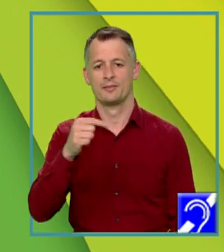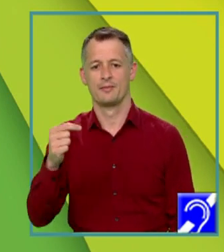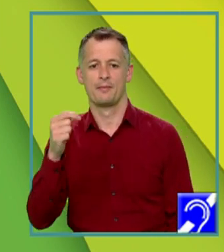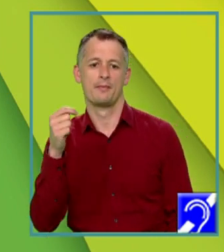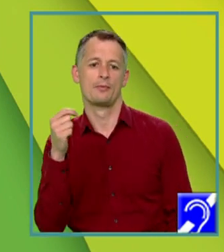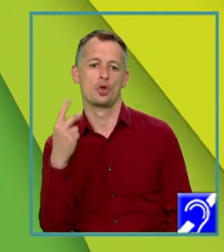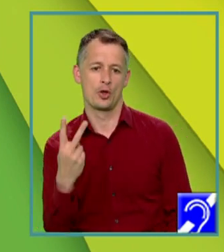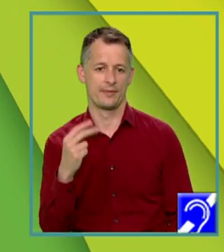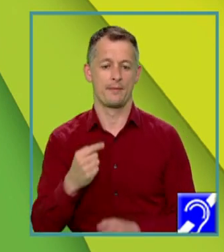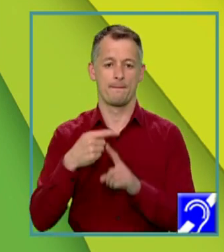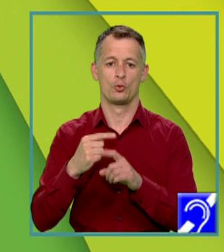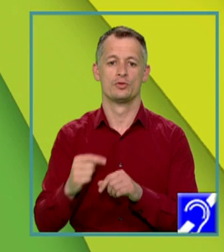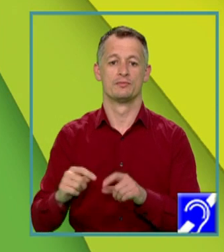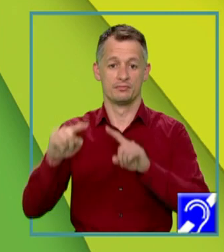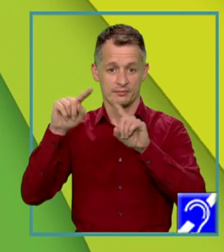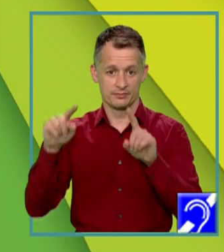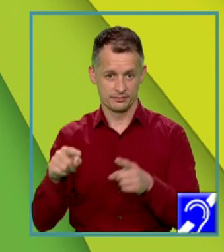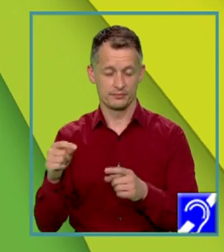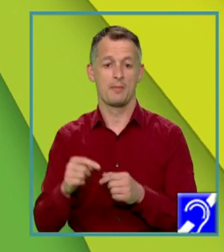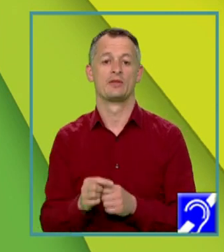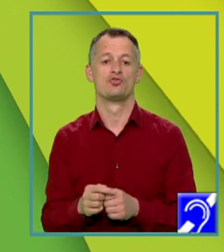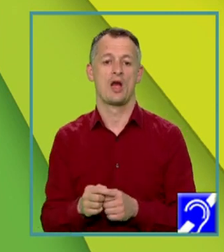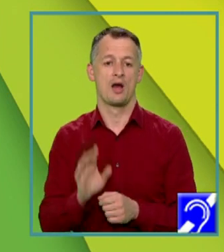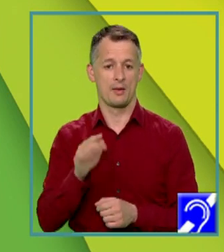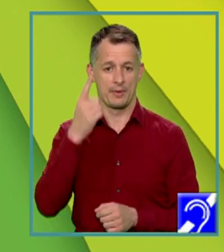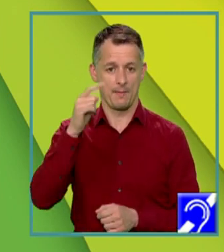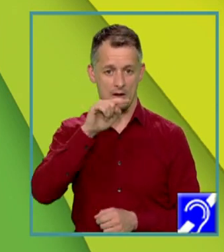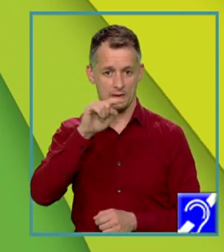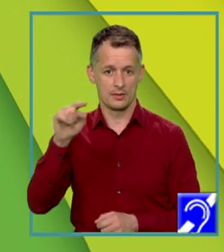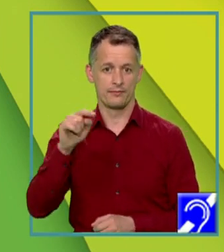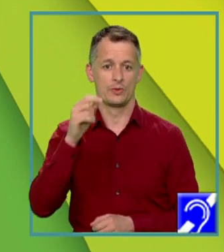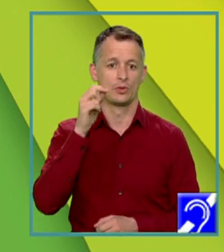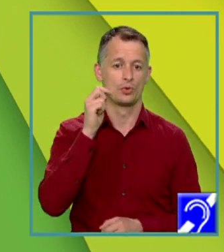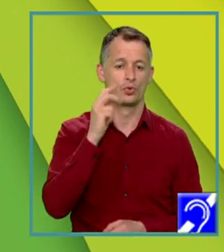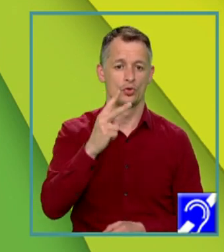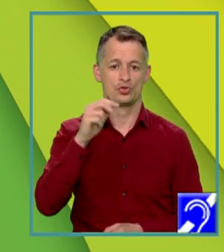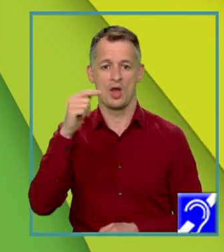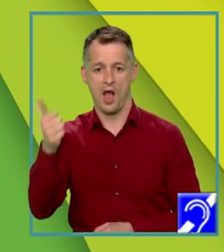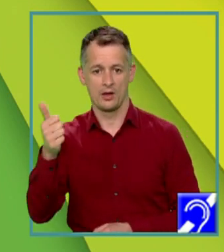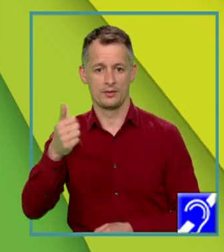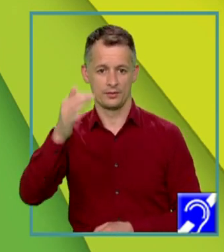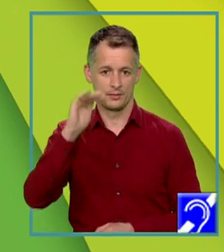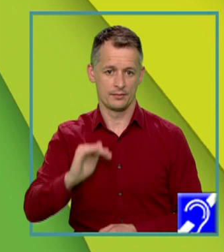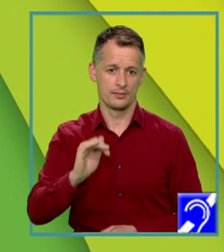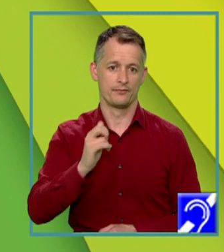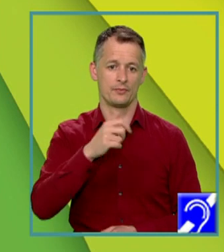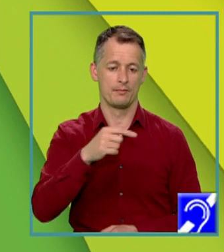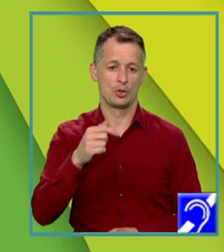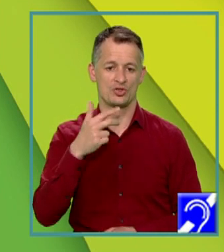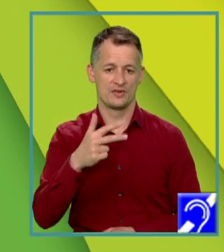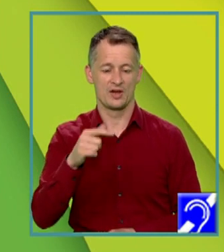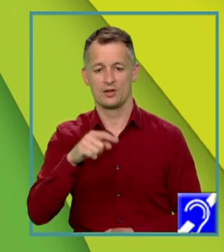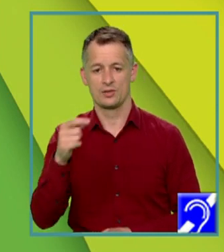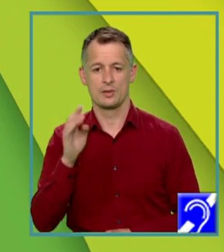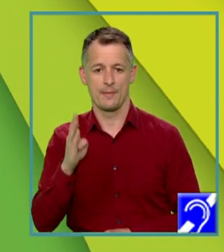și 2 plus Matrice pătratică de ordinul doi ce are pe prima linie elementele doi și a și pe linia a doua